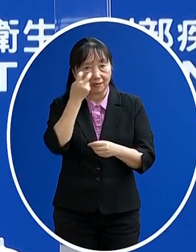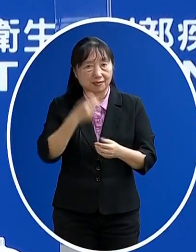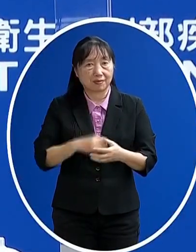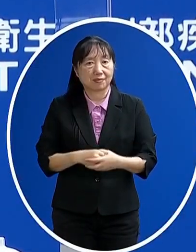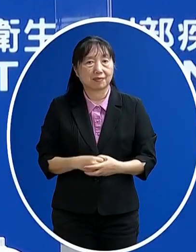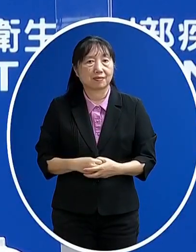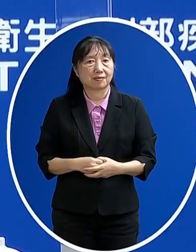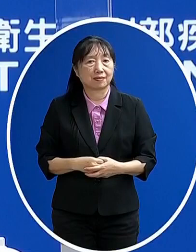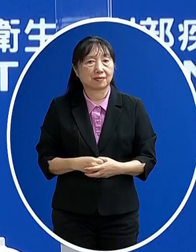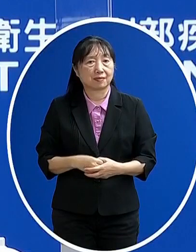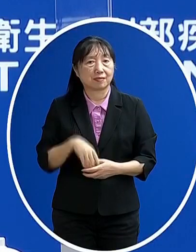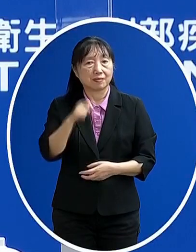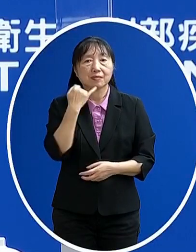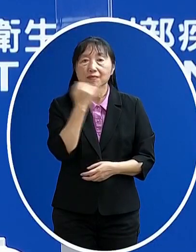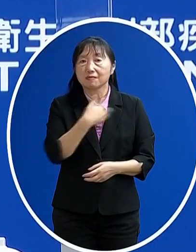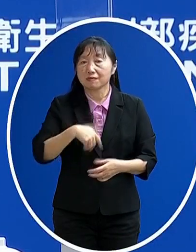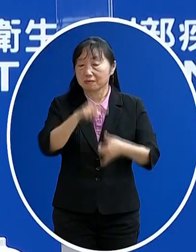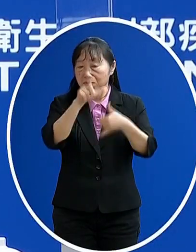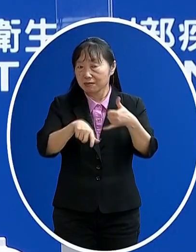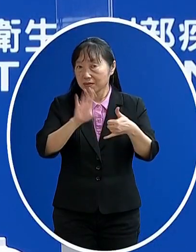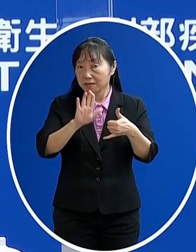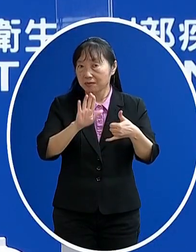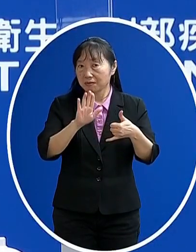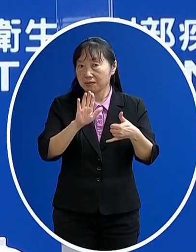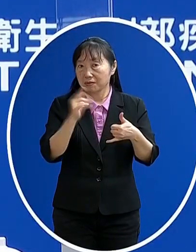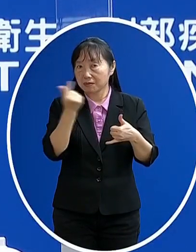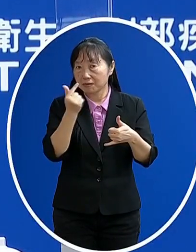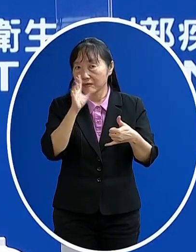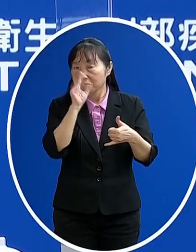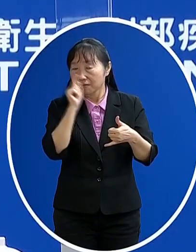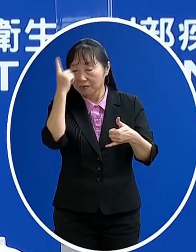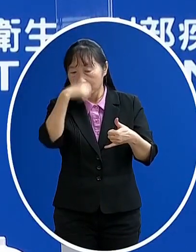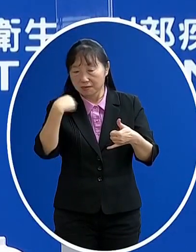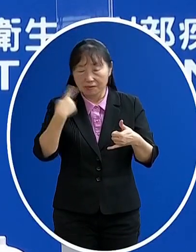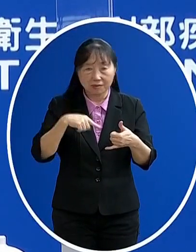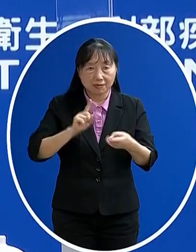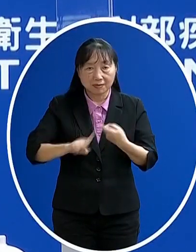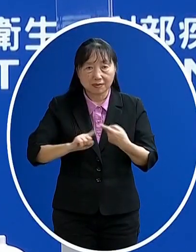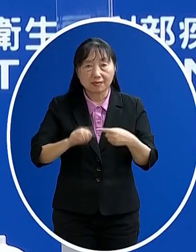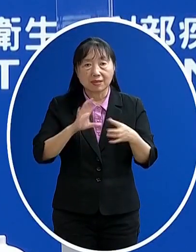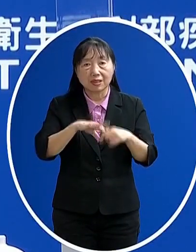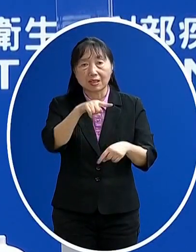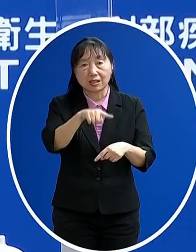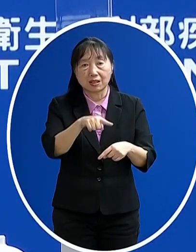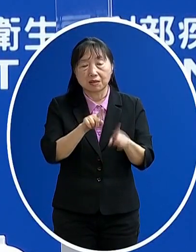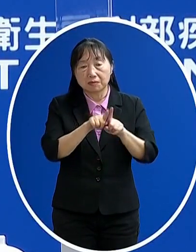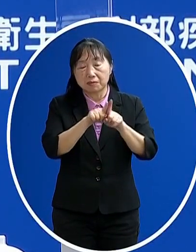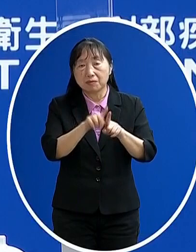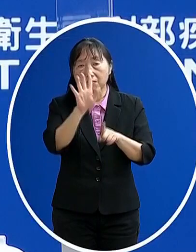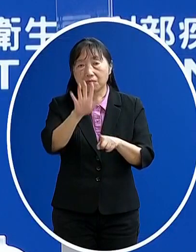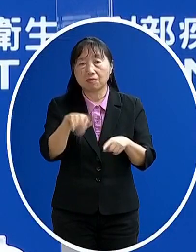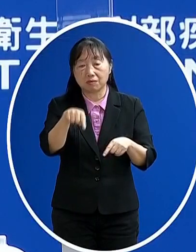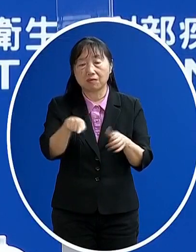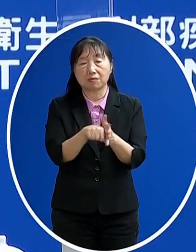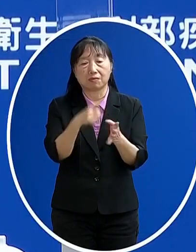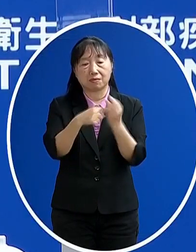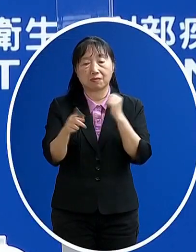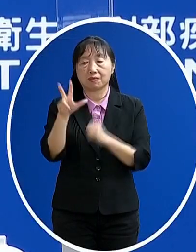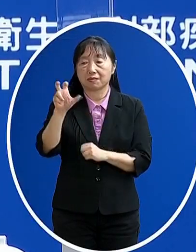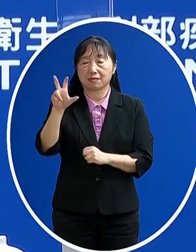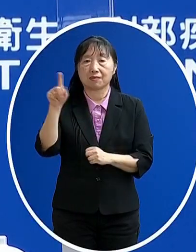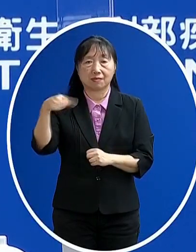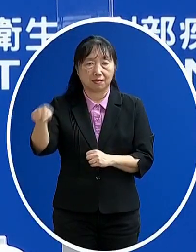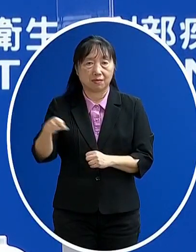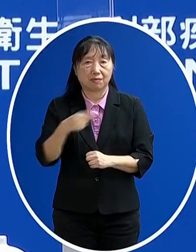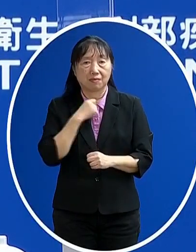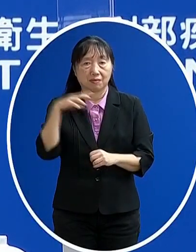的，可能有症状，可能是非常密切的，那也做完有77名。其中有77名被认定